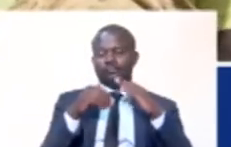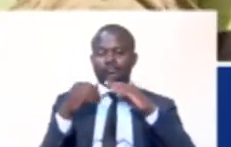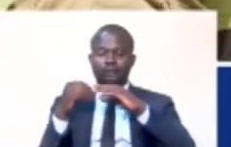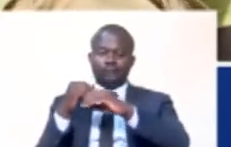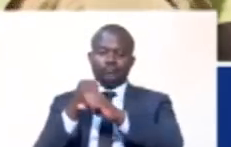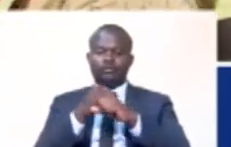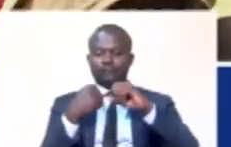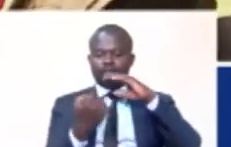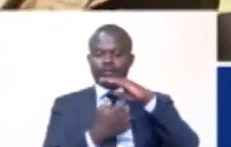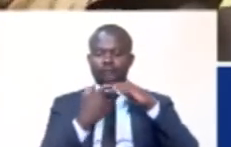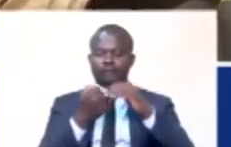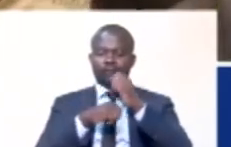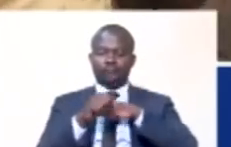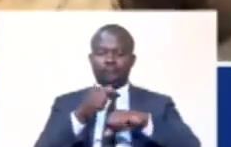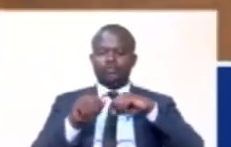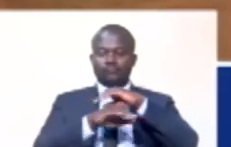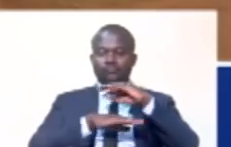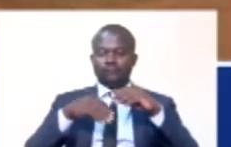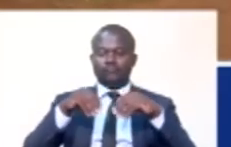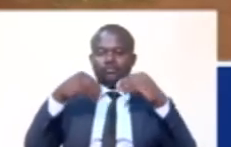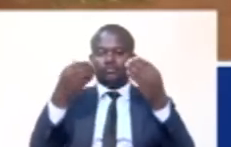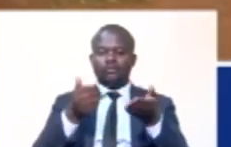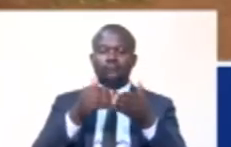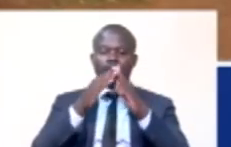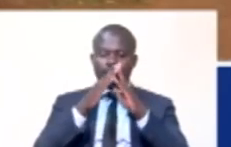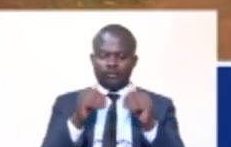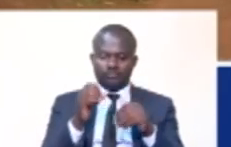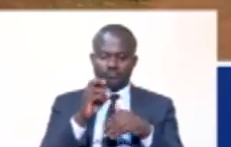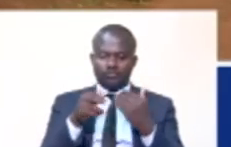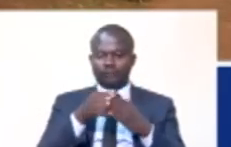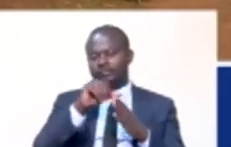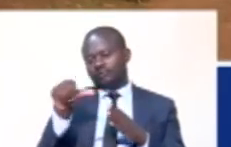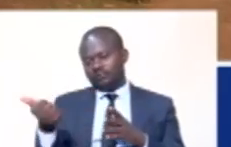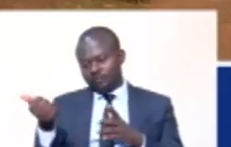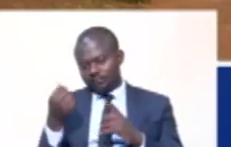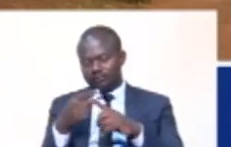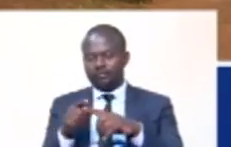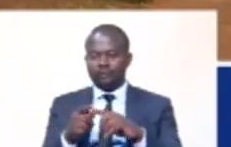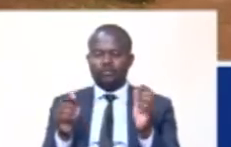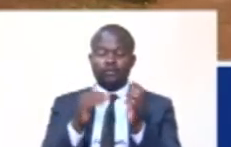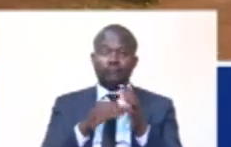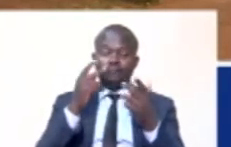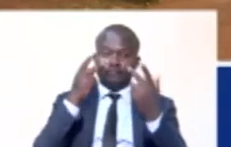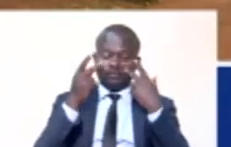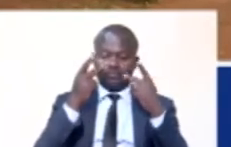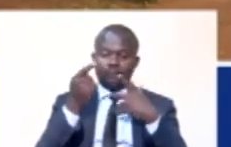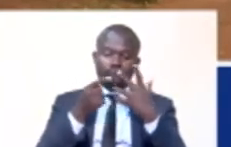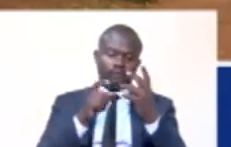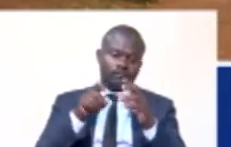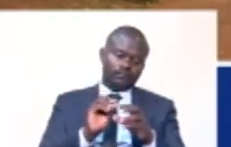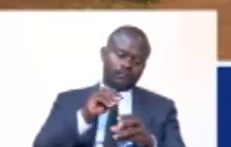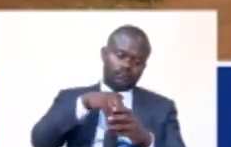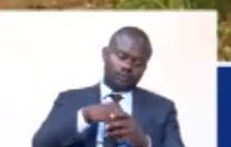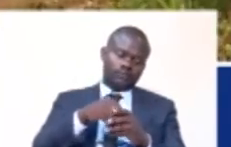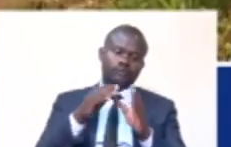ibikorwa remezo bahawe, yaba amazu, yaba n'ibindi, tukareba noneho n'ibyagomba gushyirwa muri